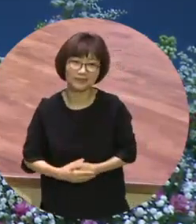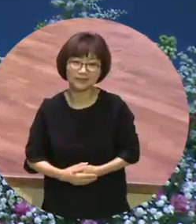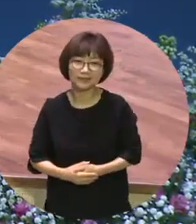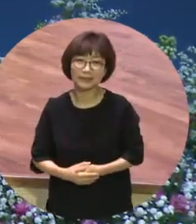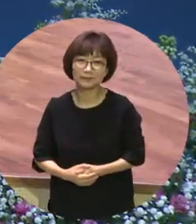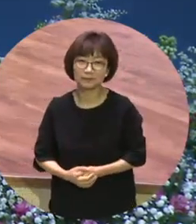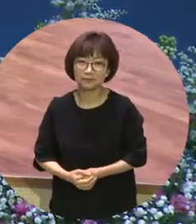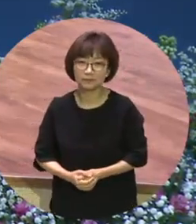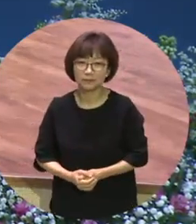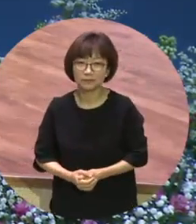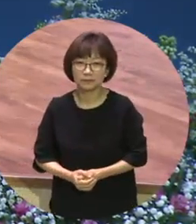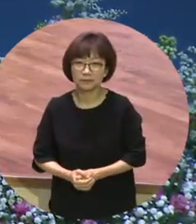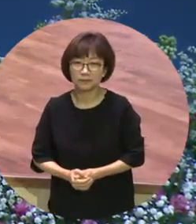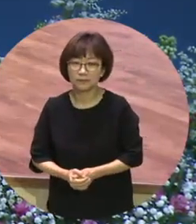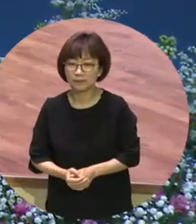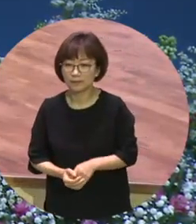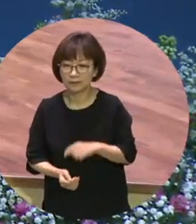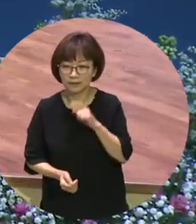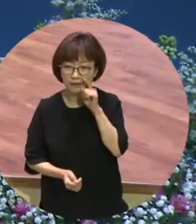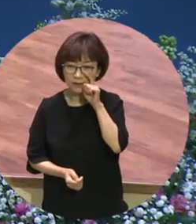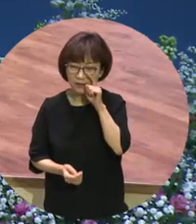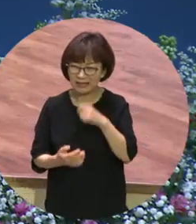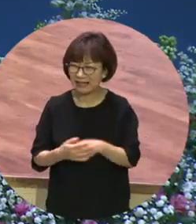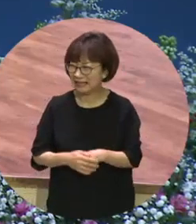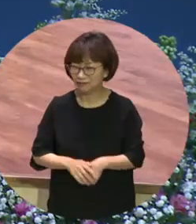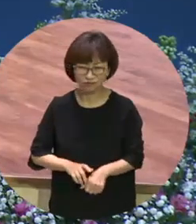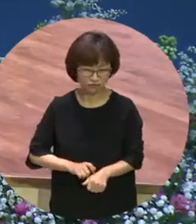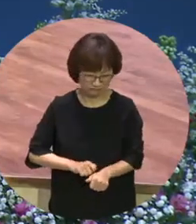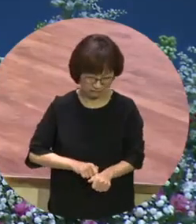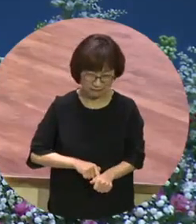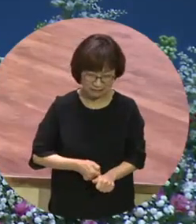어쩔 수 없이 뭐 이래저래 체면상